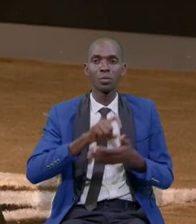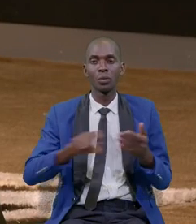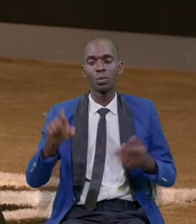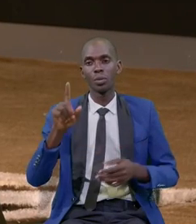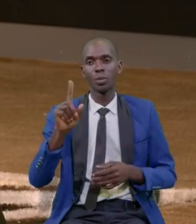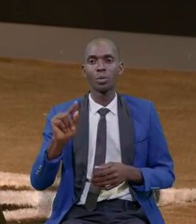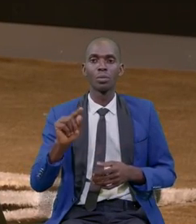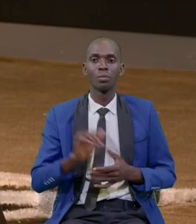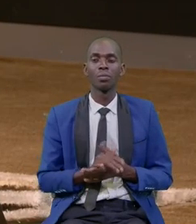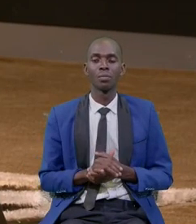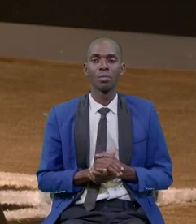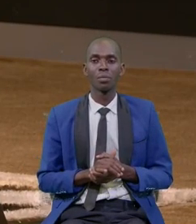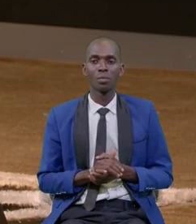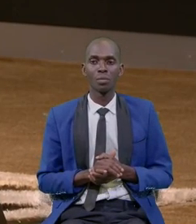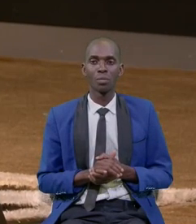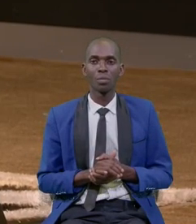Jacques 2,